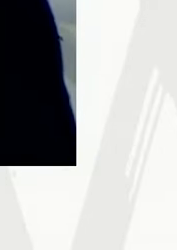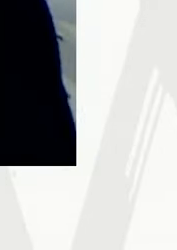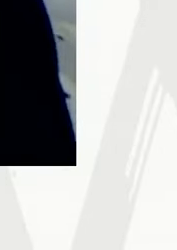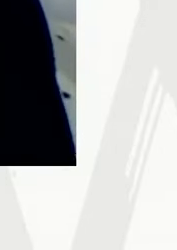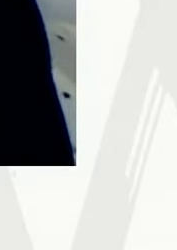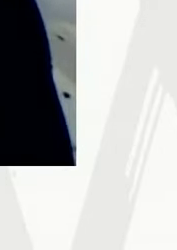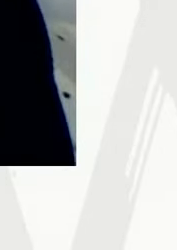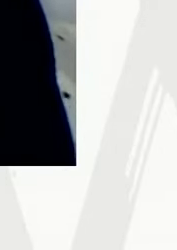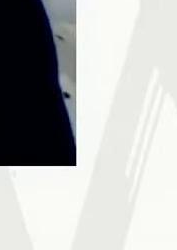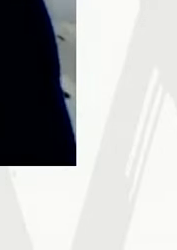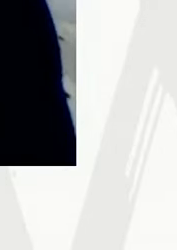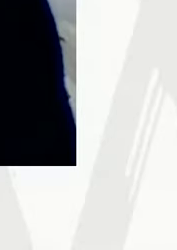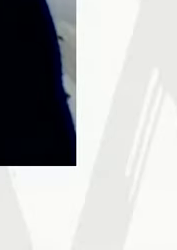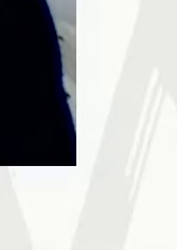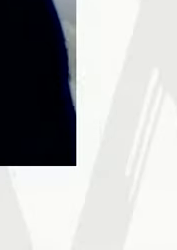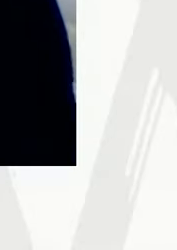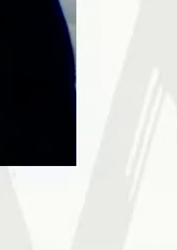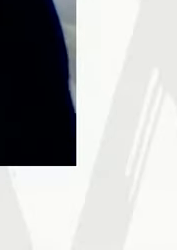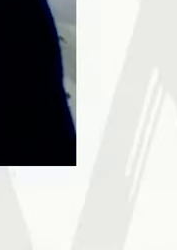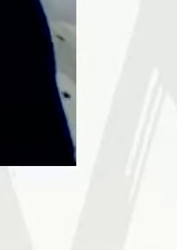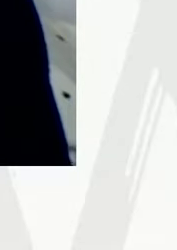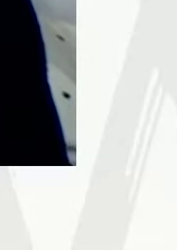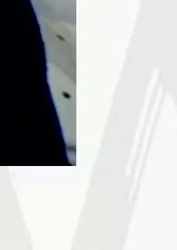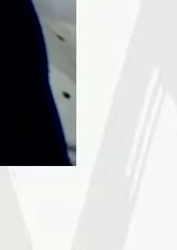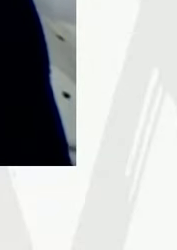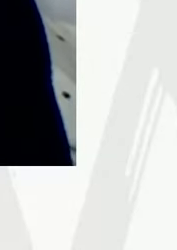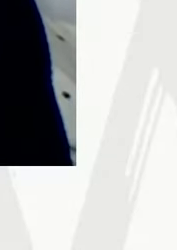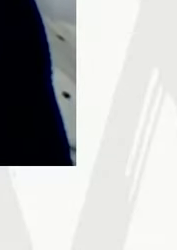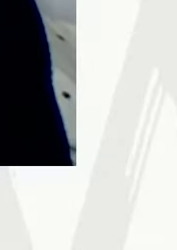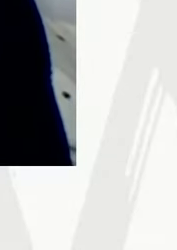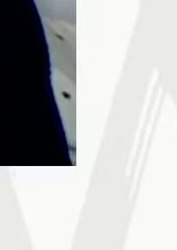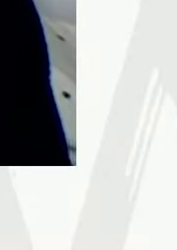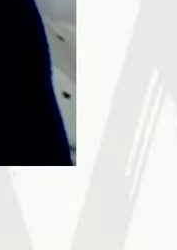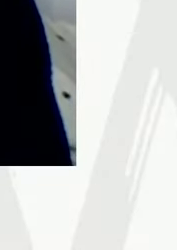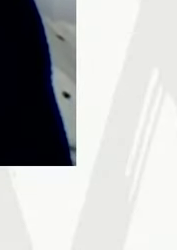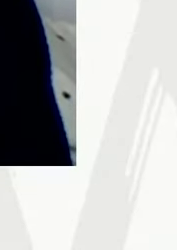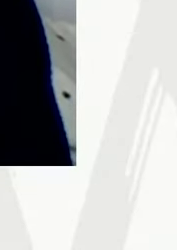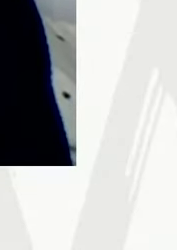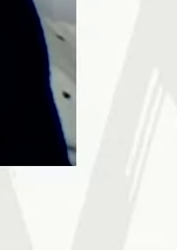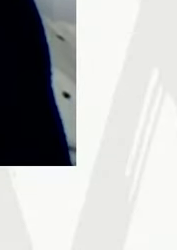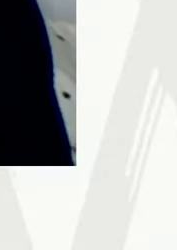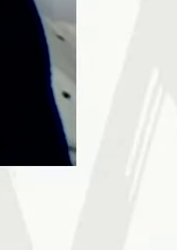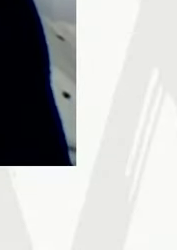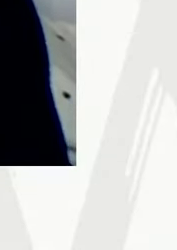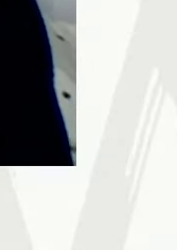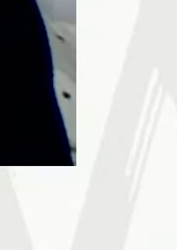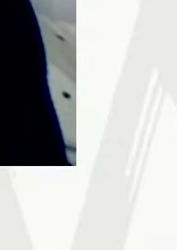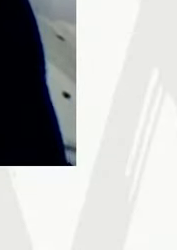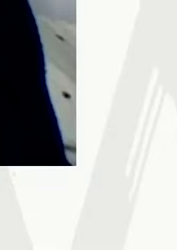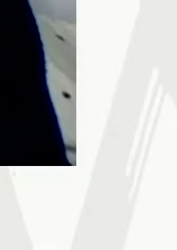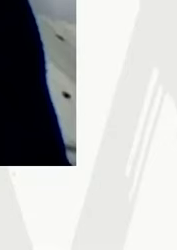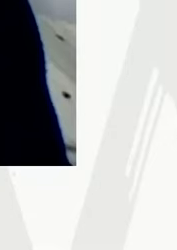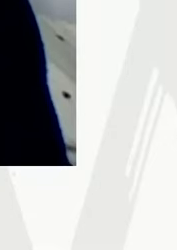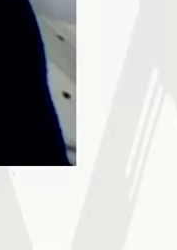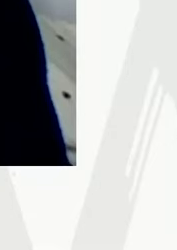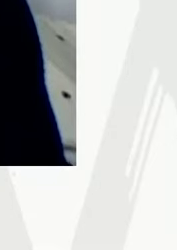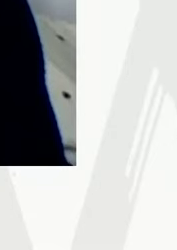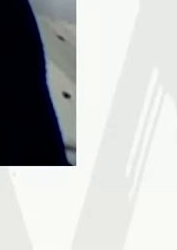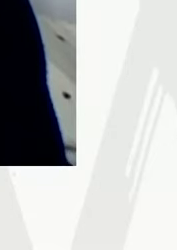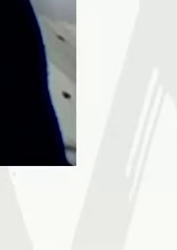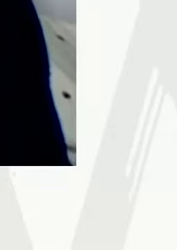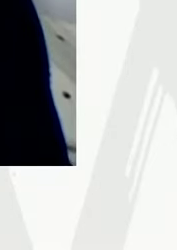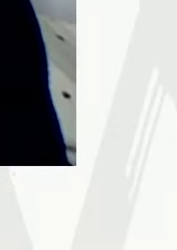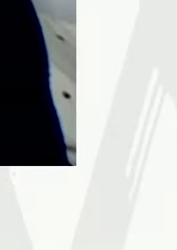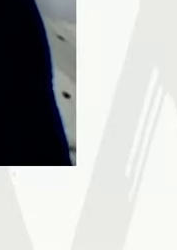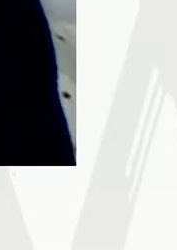se rapportent à l'outre-propre de cela, de celle ou de celui